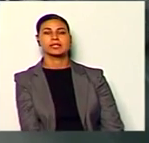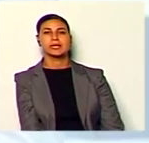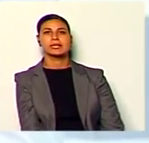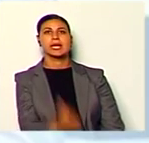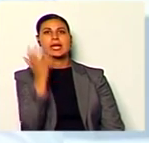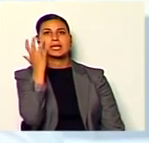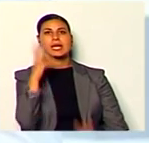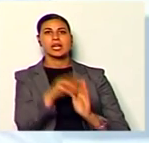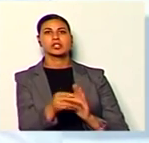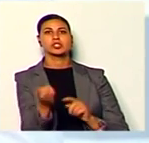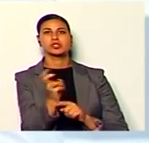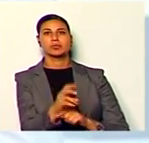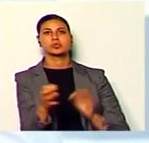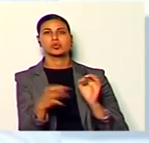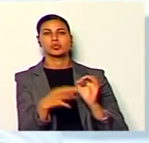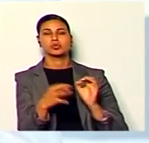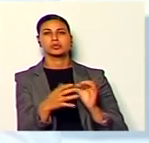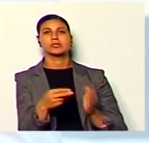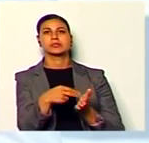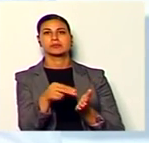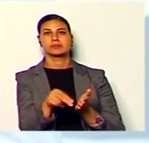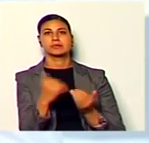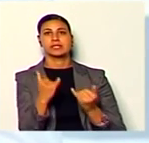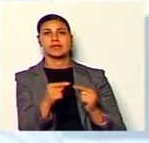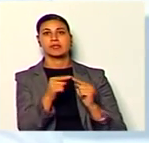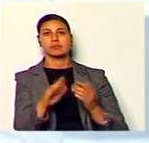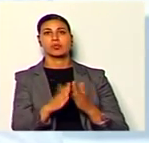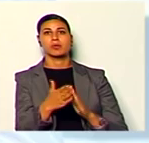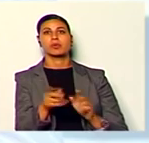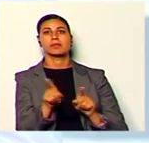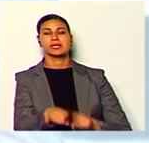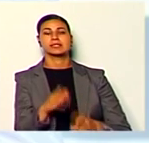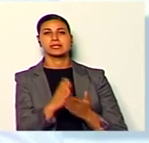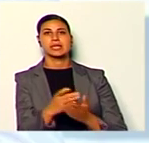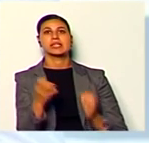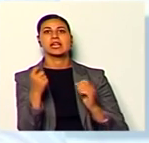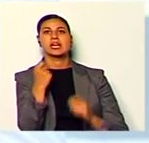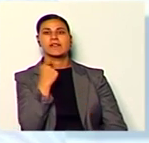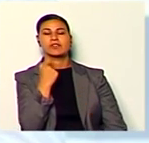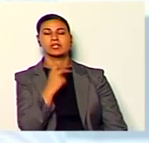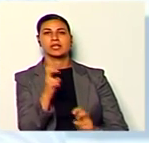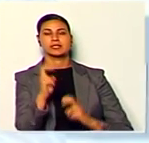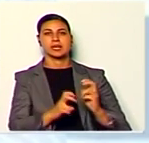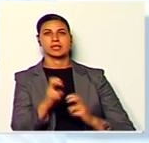კახეთში შემოსული ყურძნის ძირითადი შემსყიდველები დღევანდელი მდგომარეობით ესენი არის ღვინის ქარხნები.